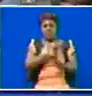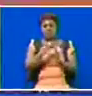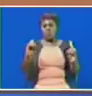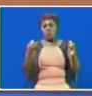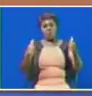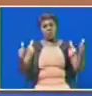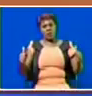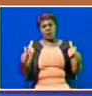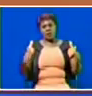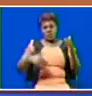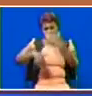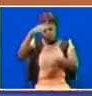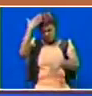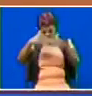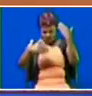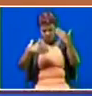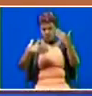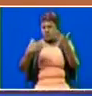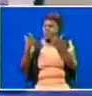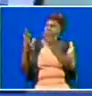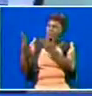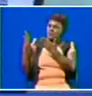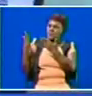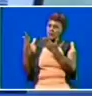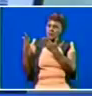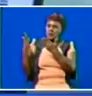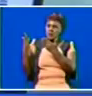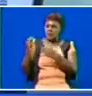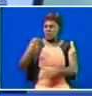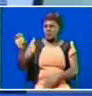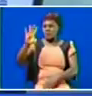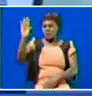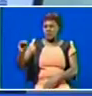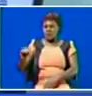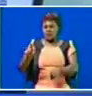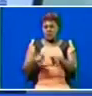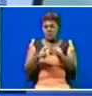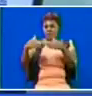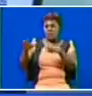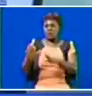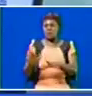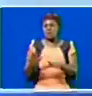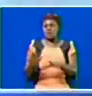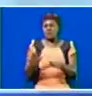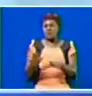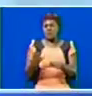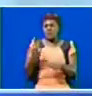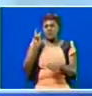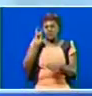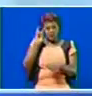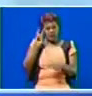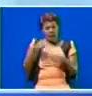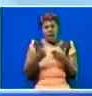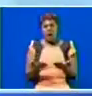ipasavyo. Chuo Kikuu cha Mzumbe cha nchini hapa na wadau kutoka ndani ya Afrika Mashariki na nje ya ukanda wanatazama namna